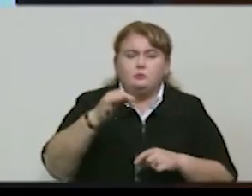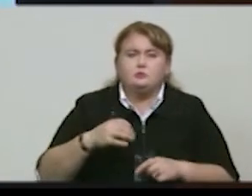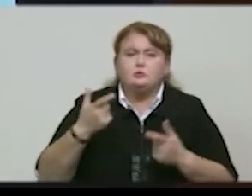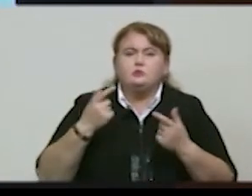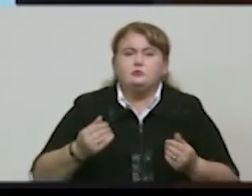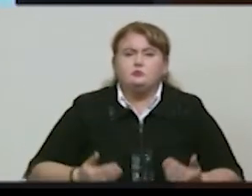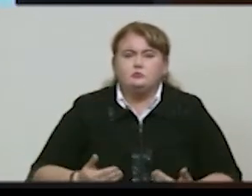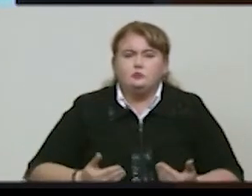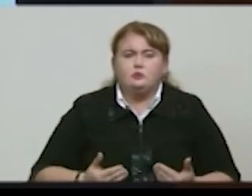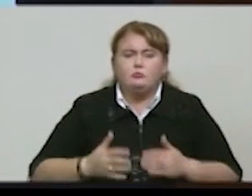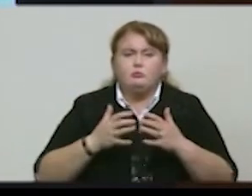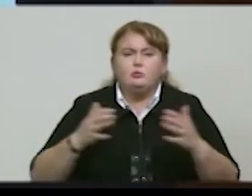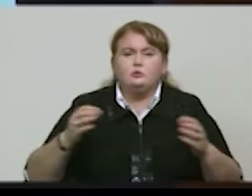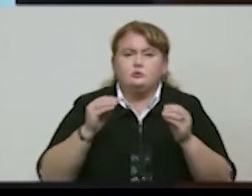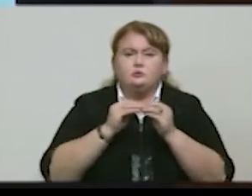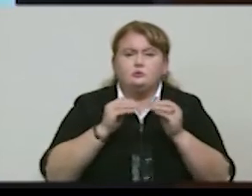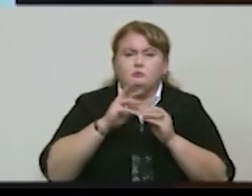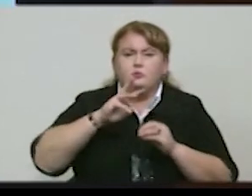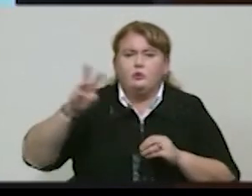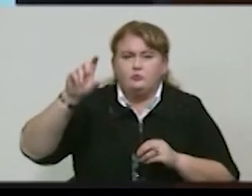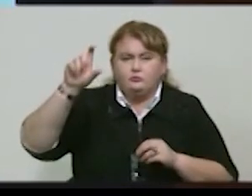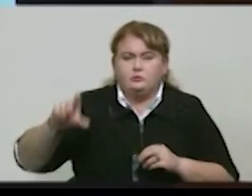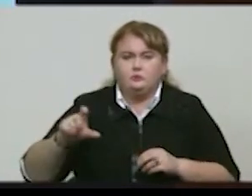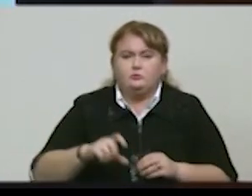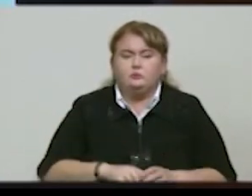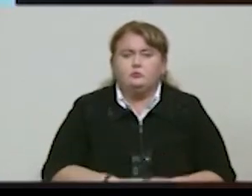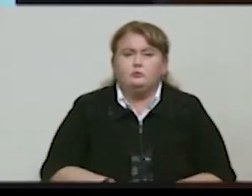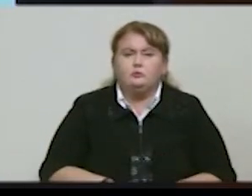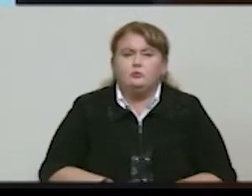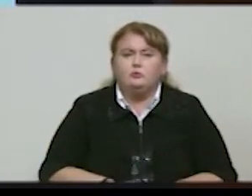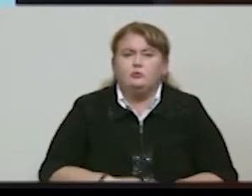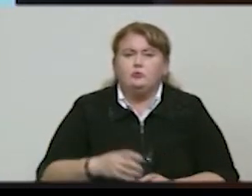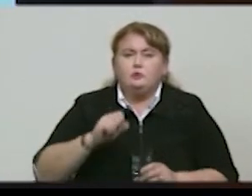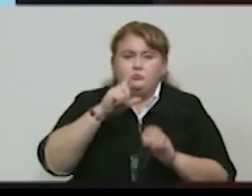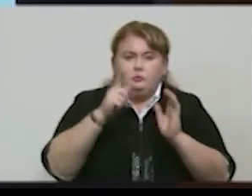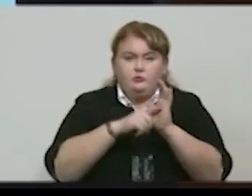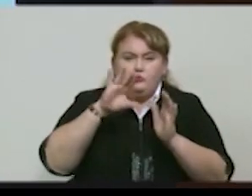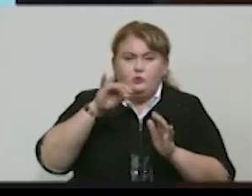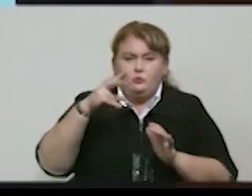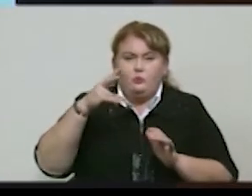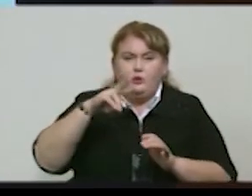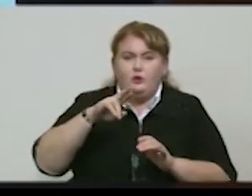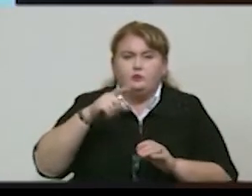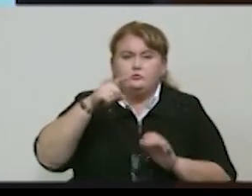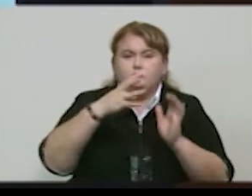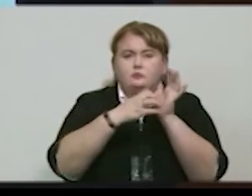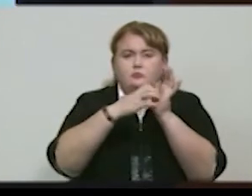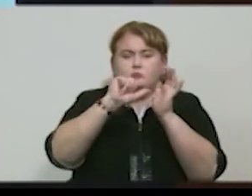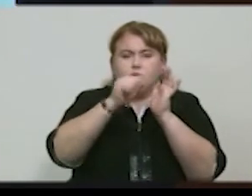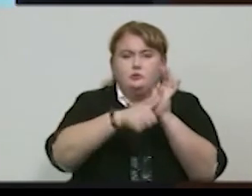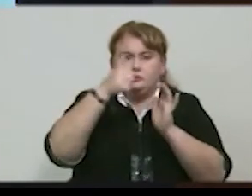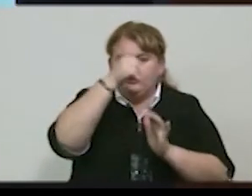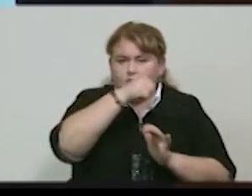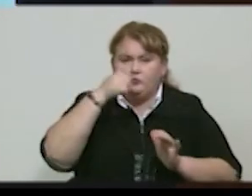где проживало более 10 миллионов человек. И 17 июля 1916